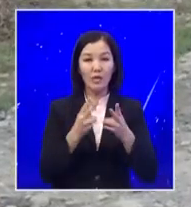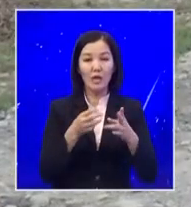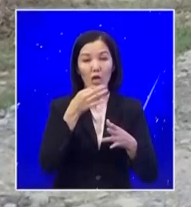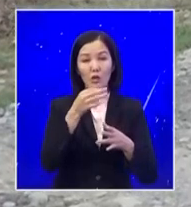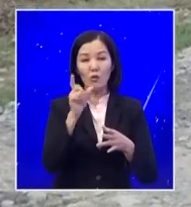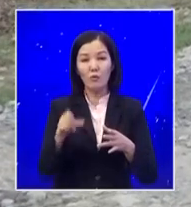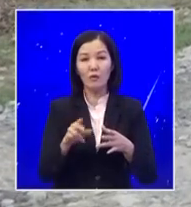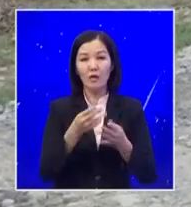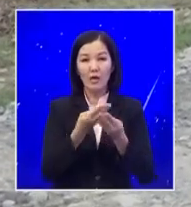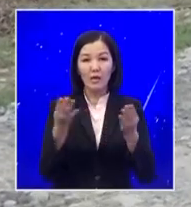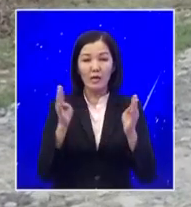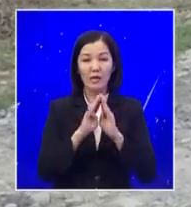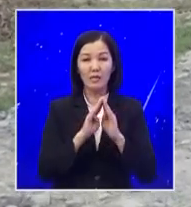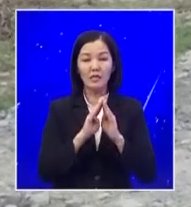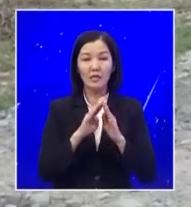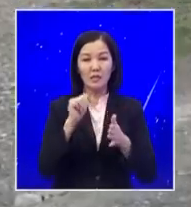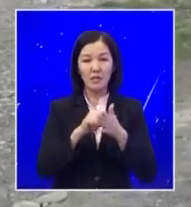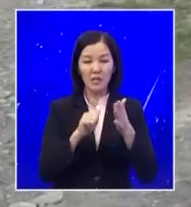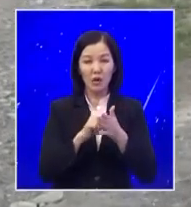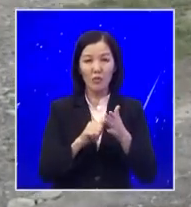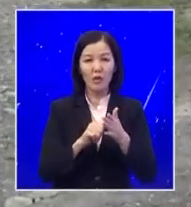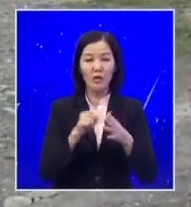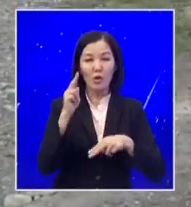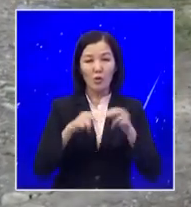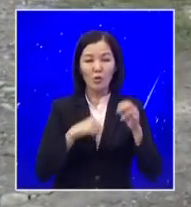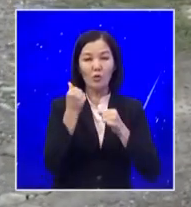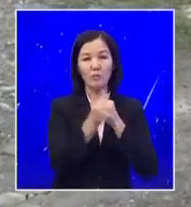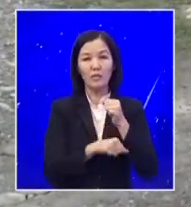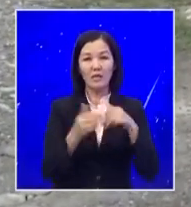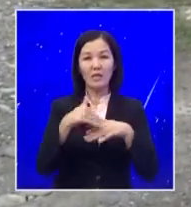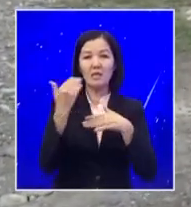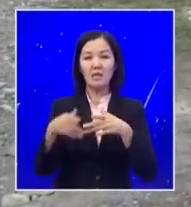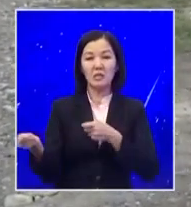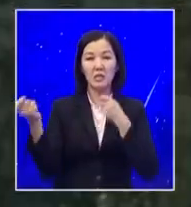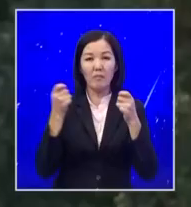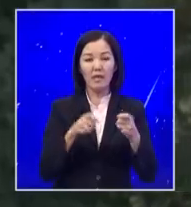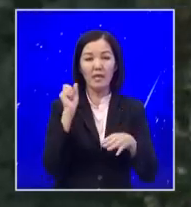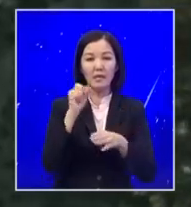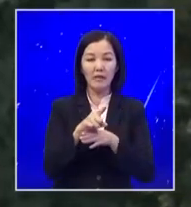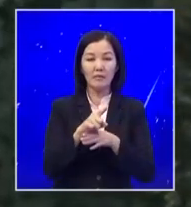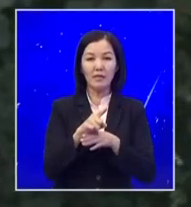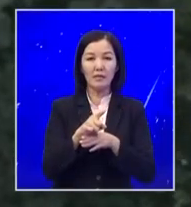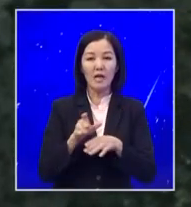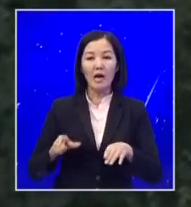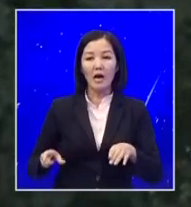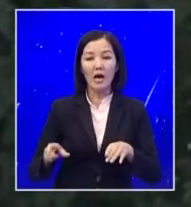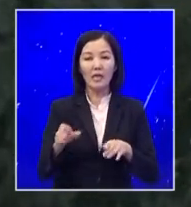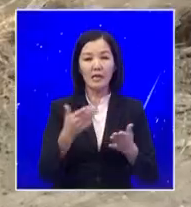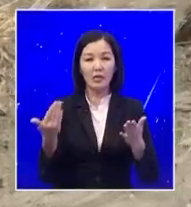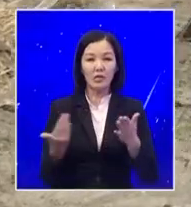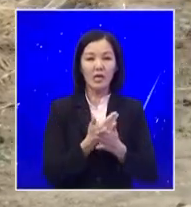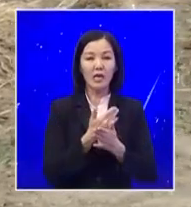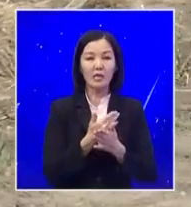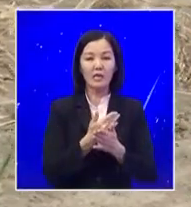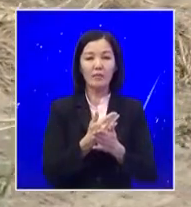тұлғасы карантинді желеу қылуда. Құрылыс материалдары кешігіп жеттіміз. Тапсырыс жетсе, арық жүйелері жаңартылып, арнайы